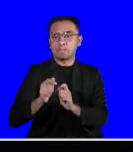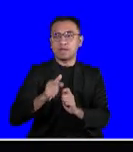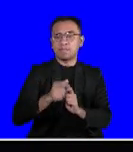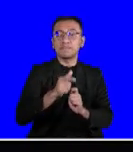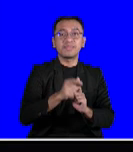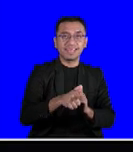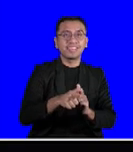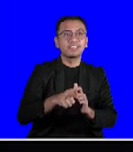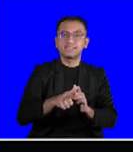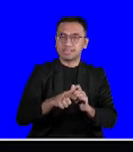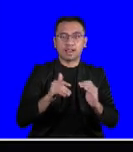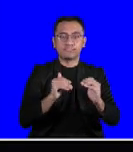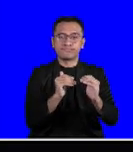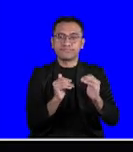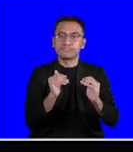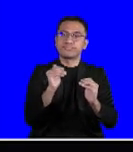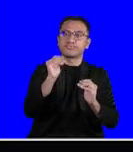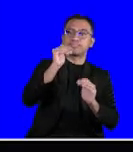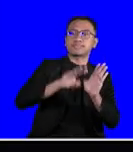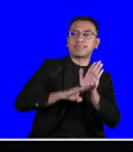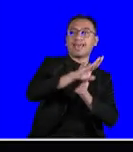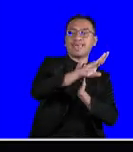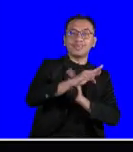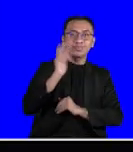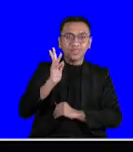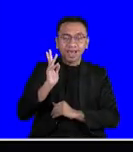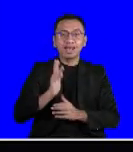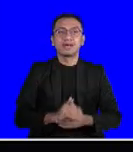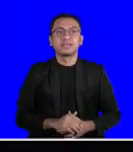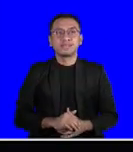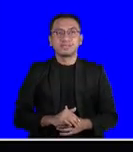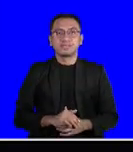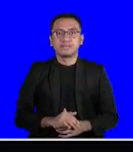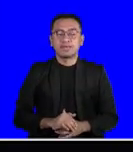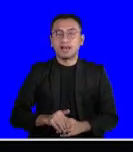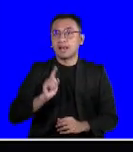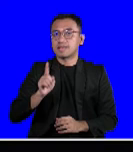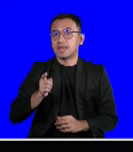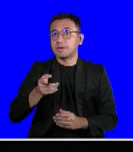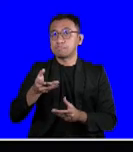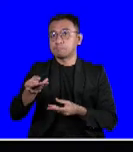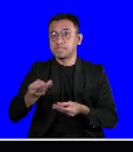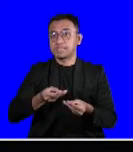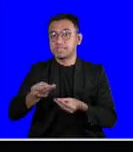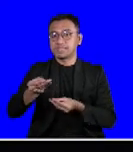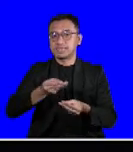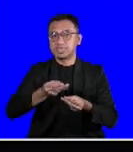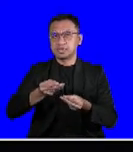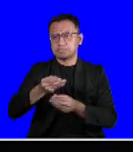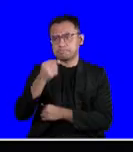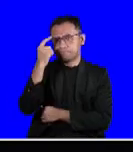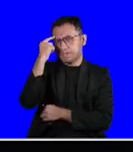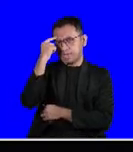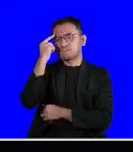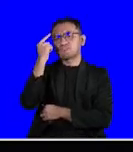setahap menuju atau kembali normal, maka salah satu bisnis yang memang saya kira akan